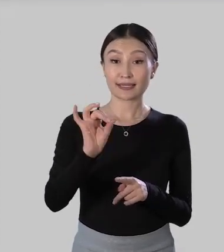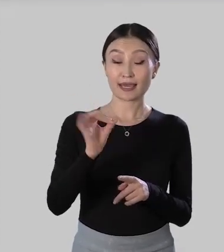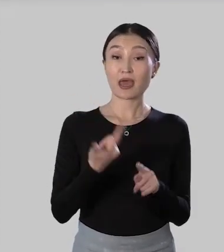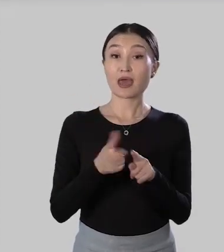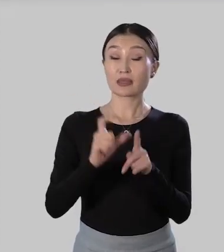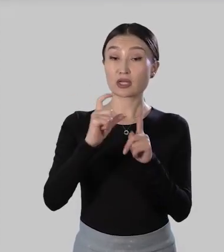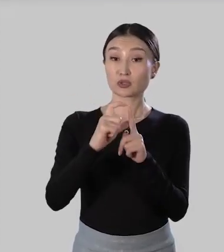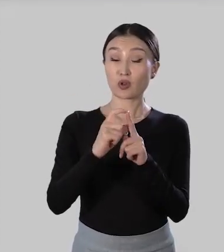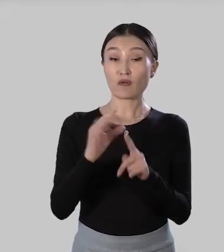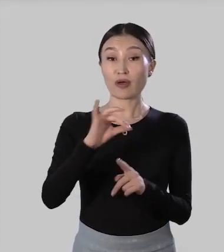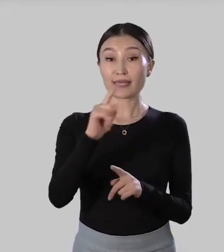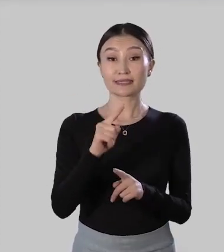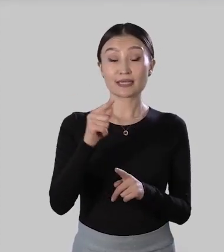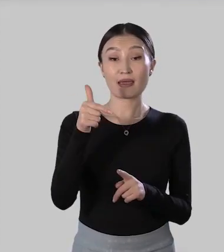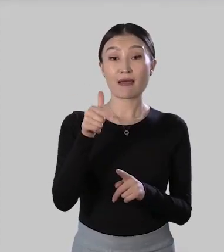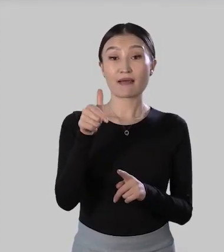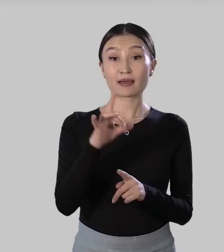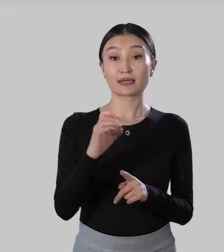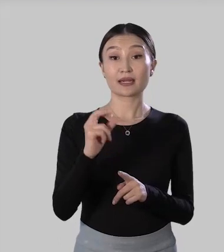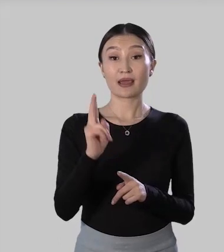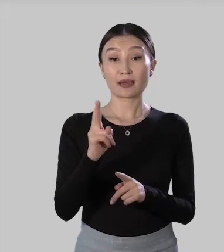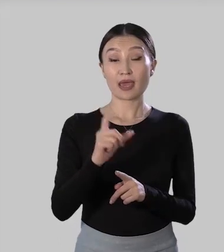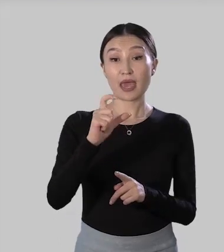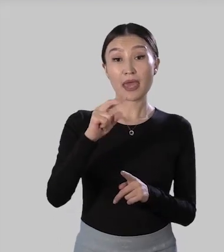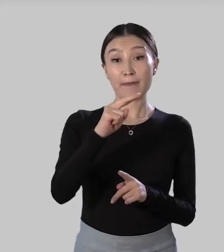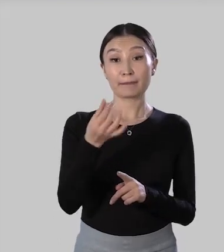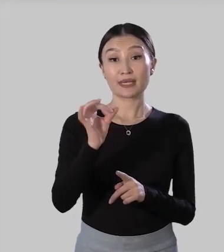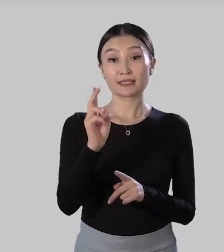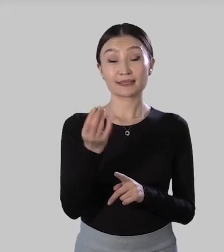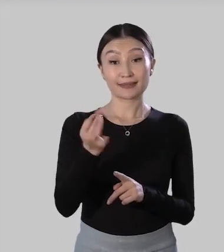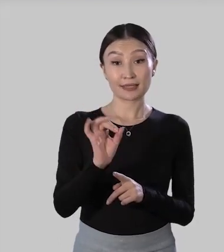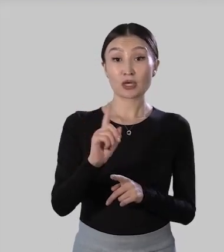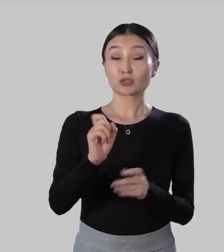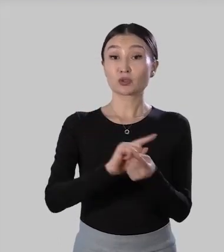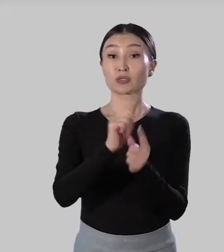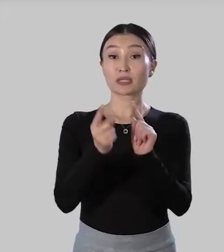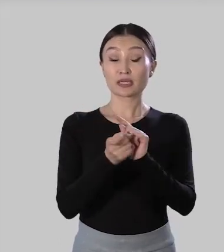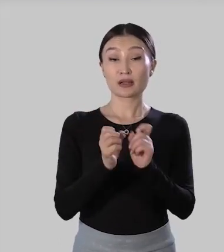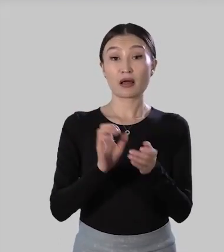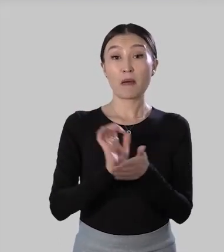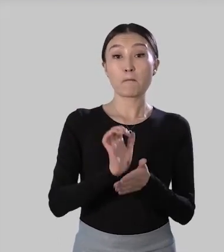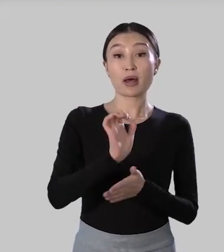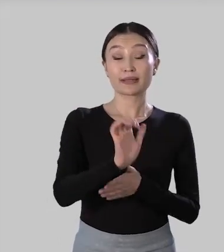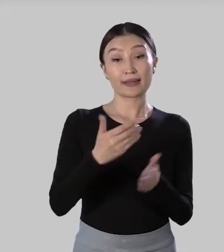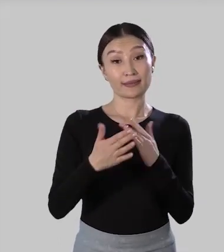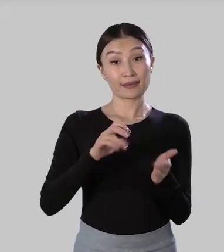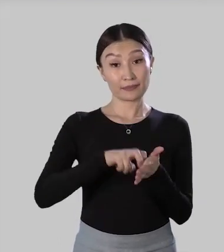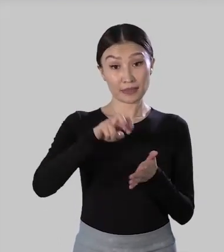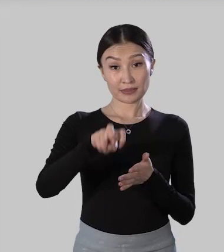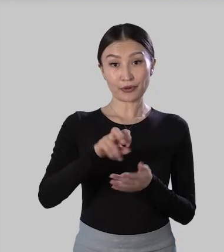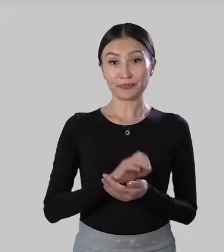Это слово пришло в русский язык из греческого – от эпистола. Что значило? Послание или